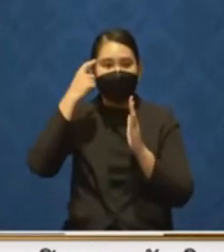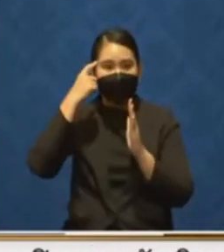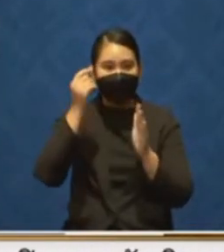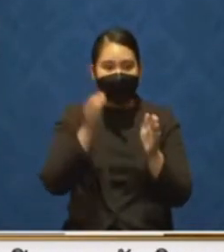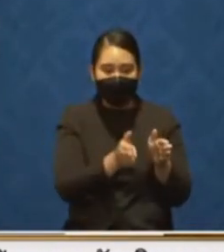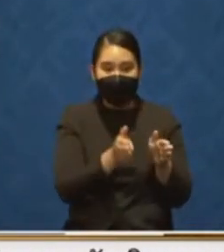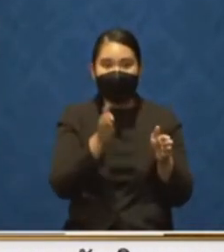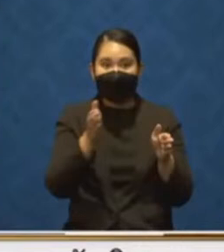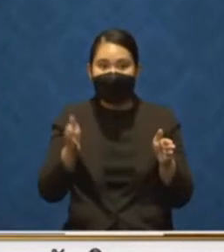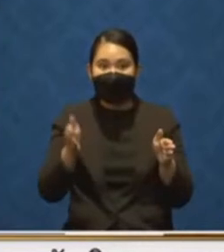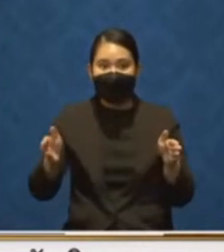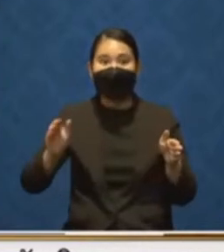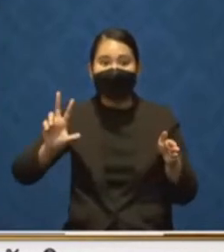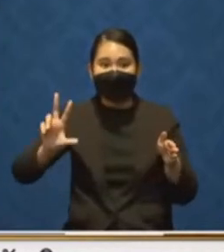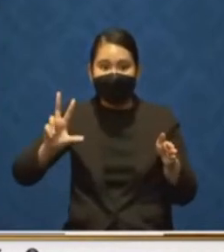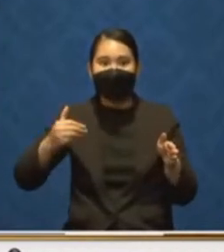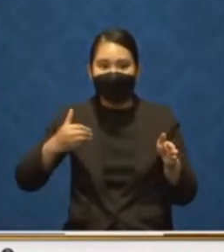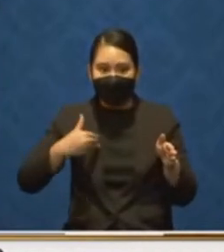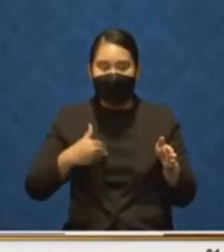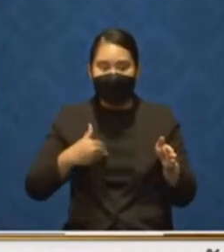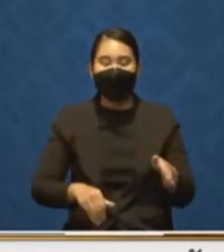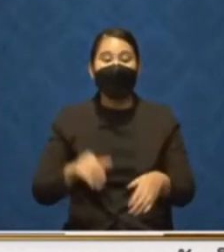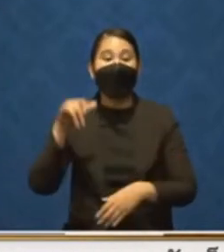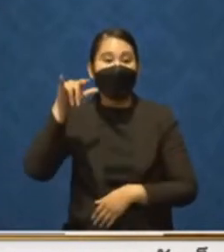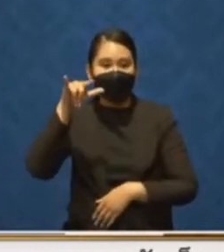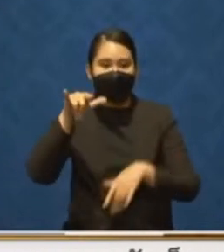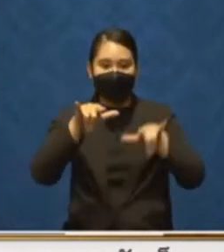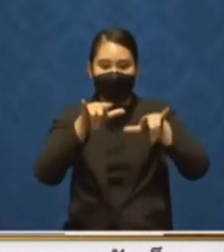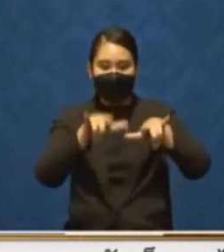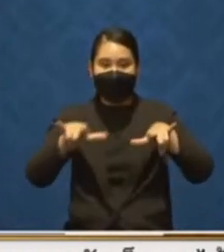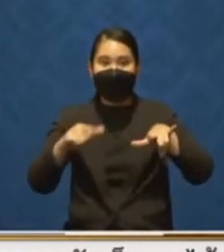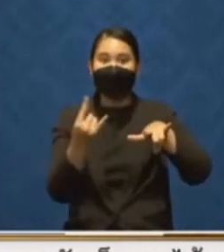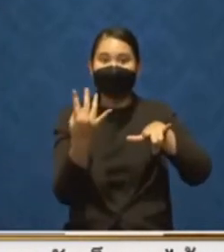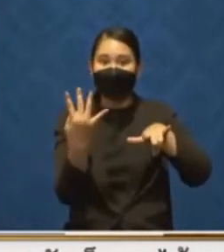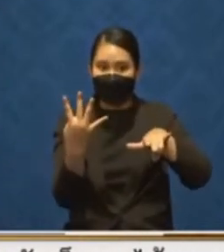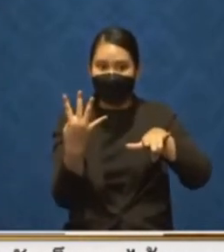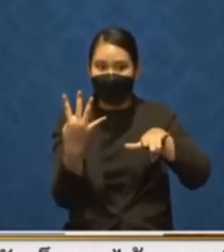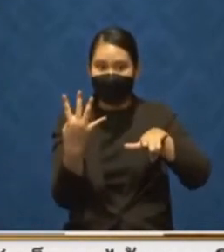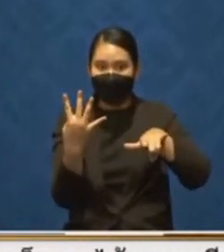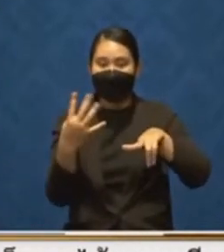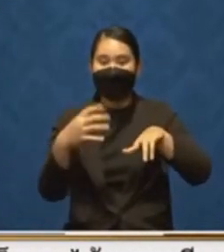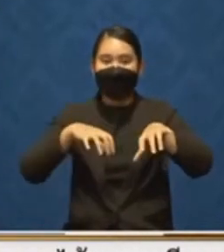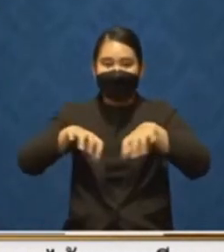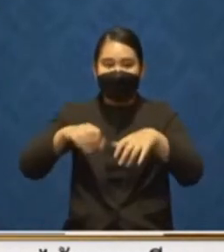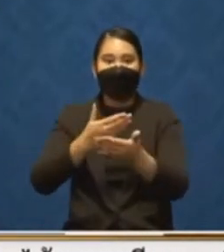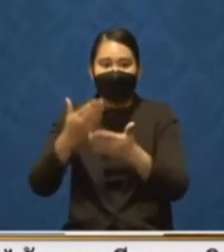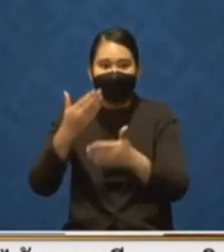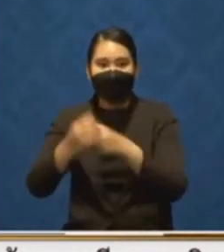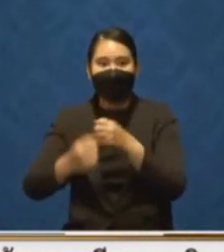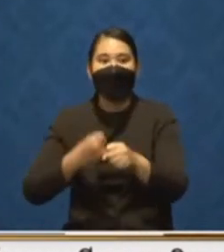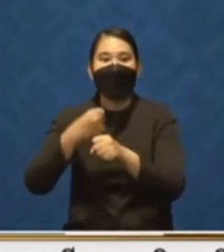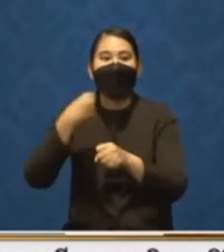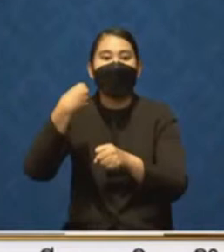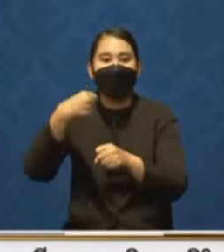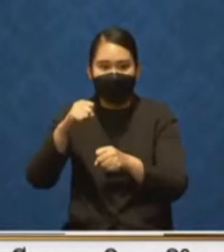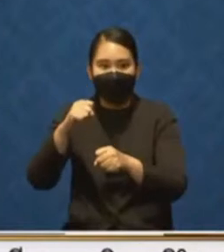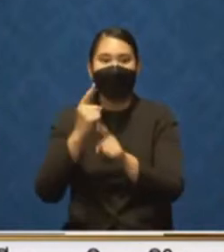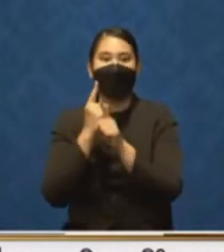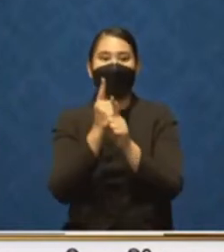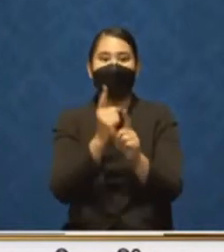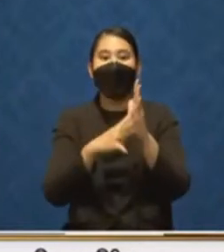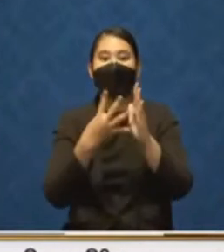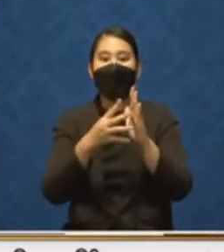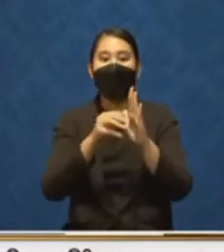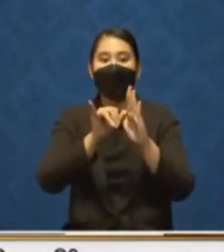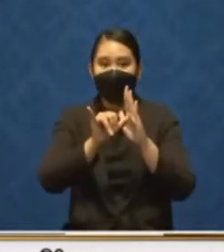เรื่องครั้งละ 4เครื่องนะครับแล้วต้องใช้ในการจัดหาถึง 10ปีจึงคบกันต้องการคนได้อยู่ด้วยการที่ผมพูดถึง